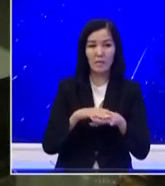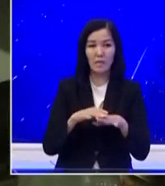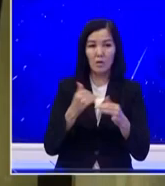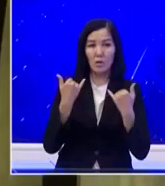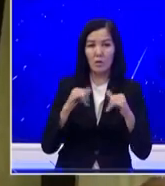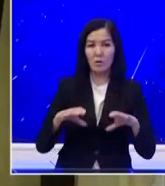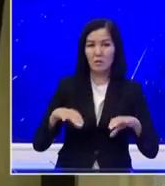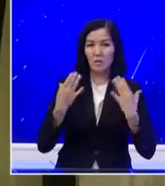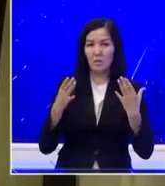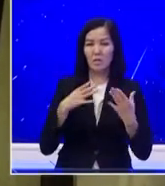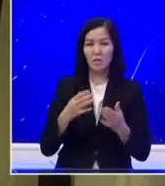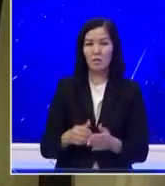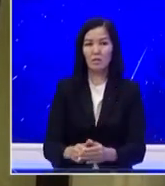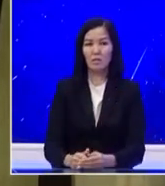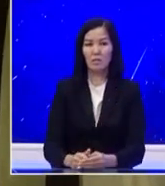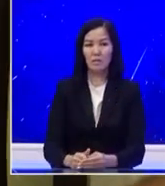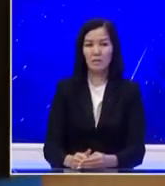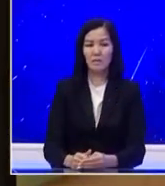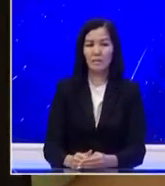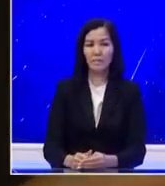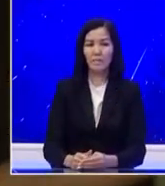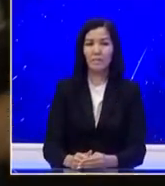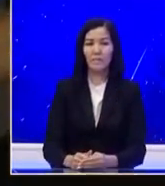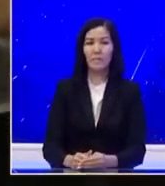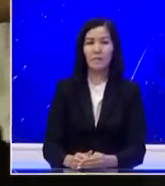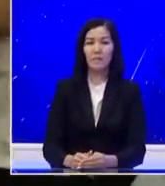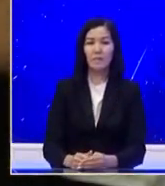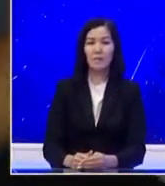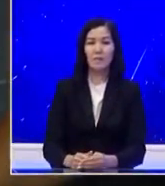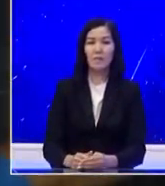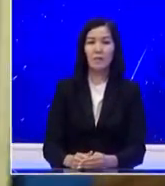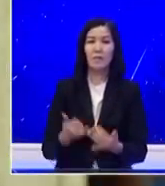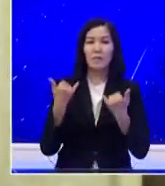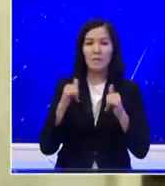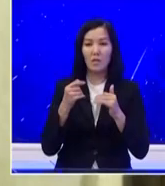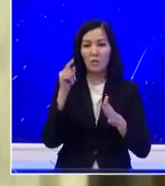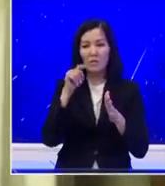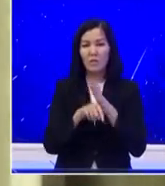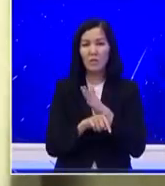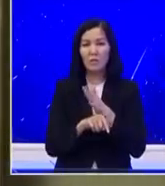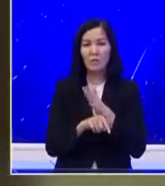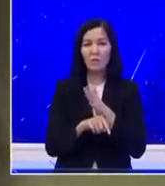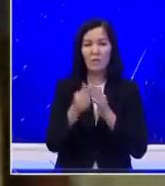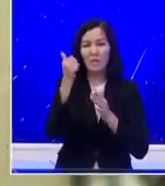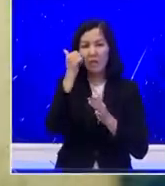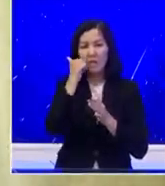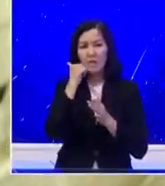шошытты. Работники работают без перчаток. Видите, да? Аспаздар қолғапсыз жүр. Ас үй ескі. Мына